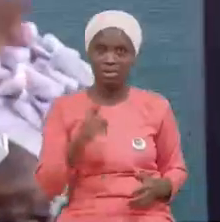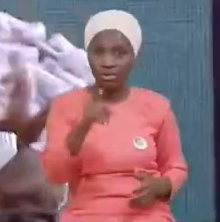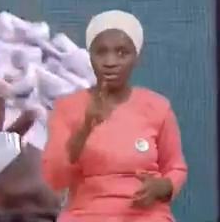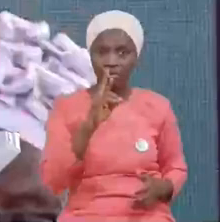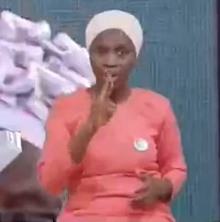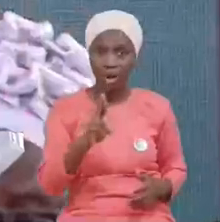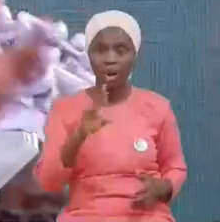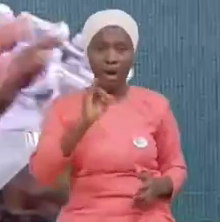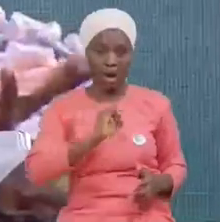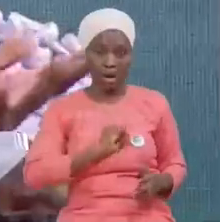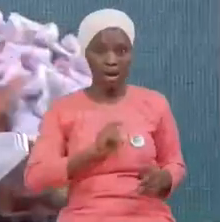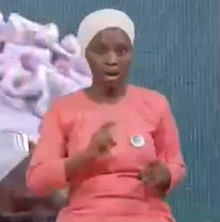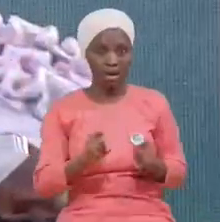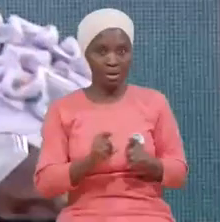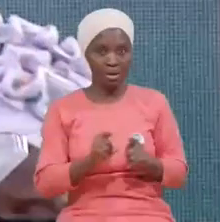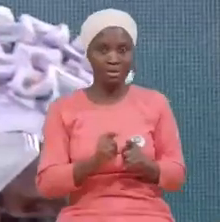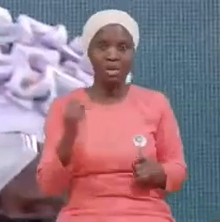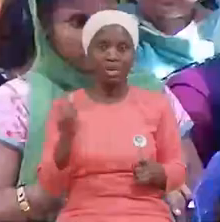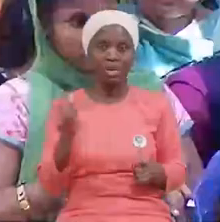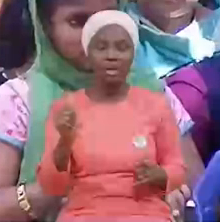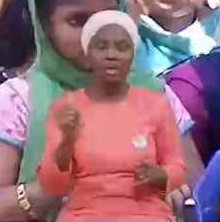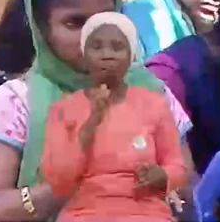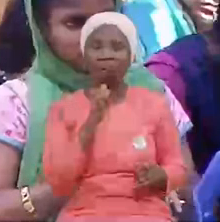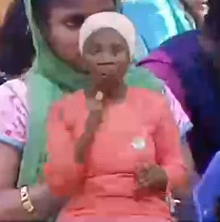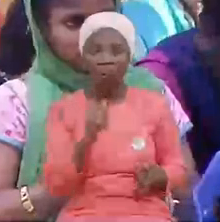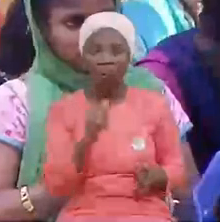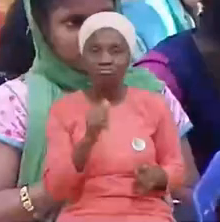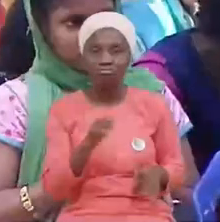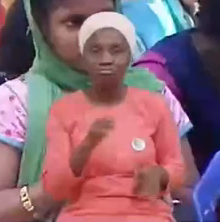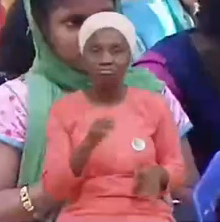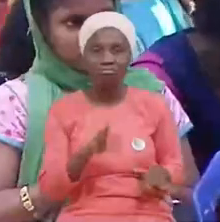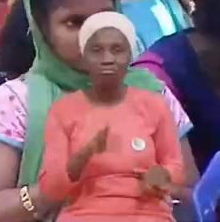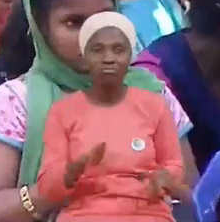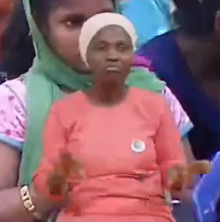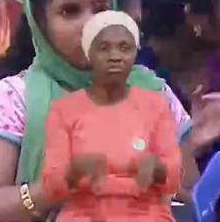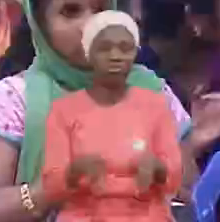tu n'es, je ne suis rien d'essentiel.